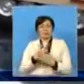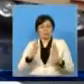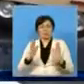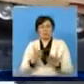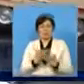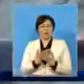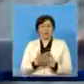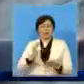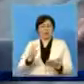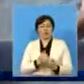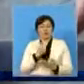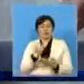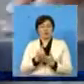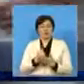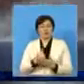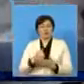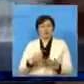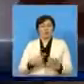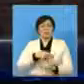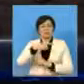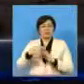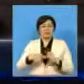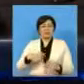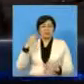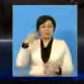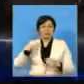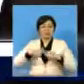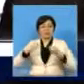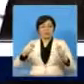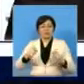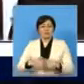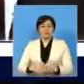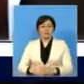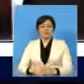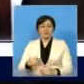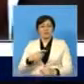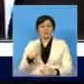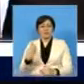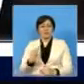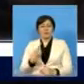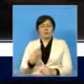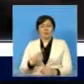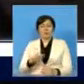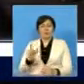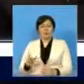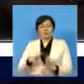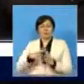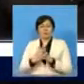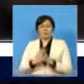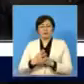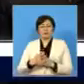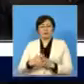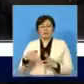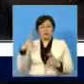Мемлекеттен қолдау тапқан жас кәсіпкер шаштараз ашты. Есеп көрсеткішпенен. Соның біреуі жеңіп алған болса ауылдың азаматтары, байрақмақырларыңыз ашып